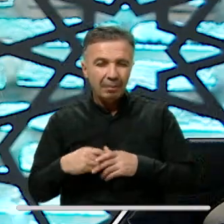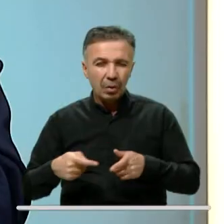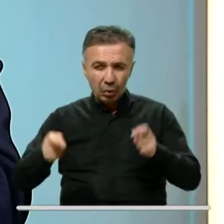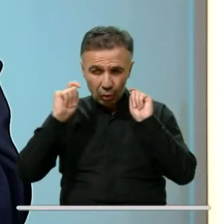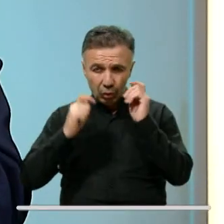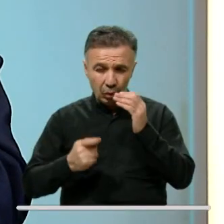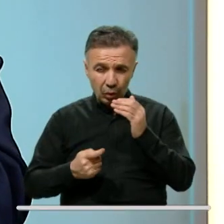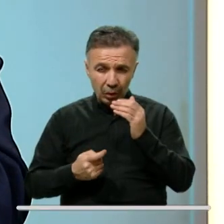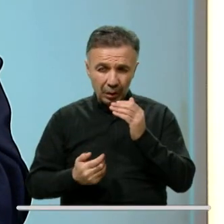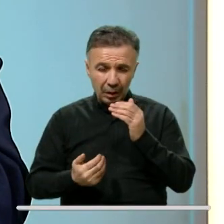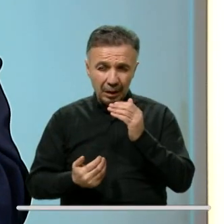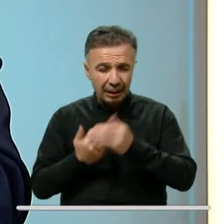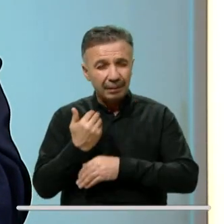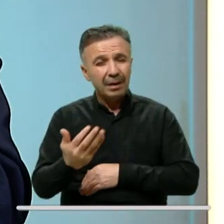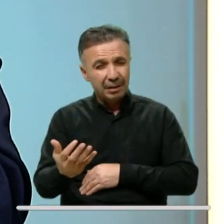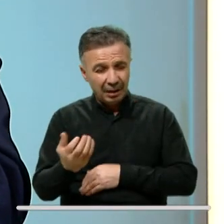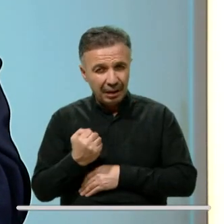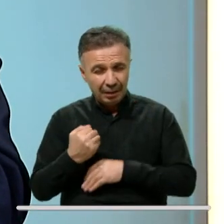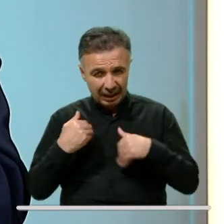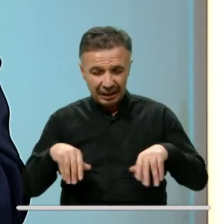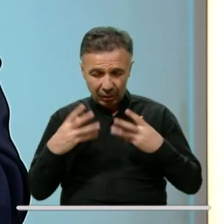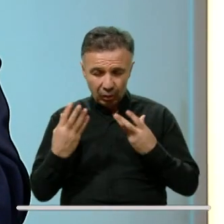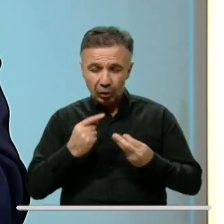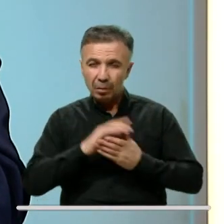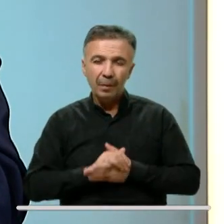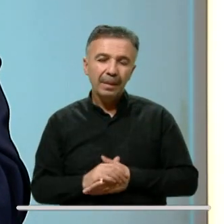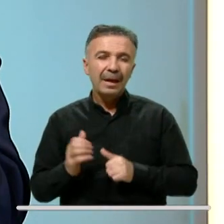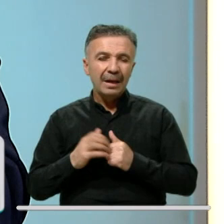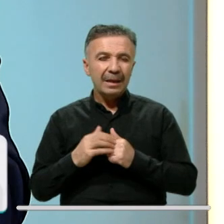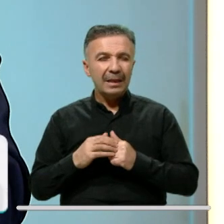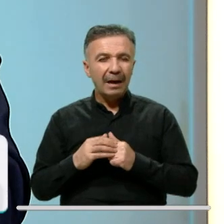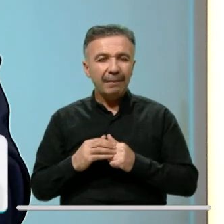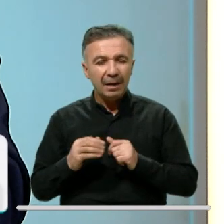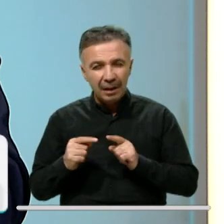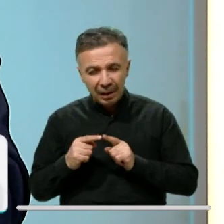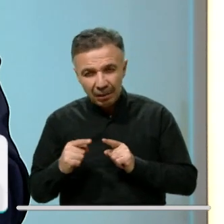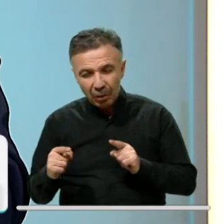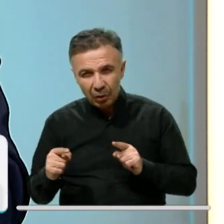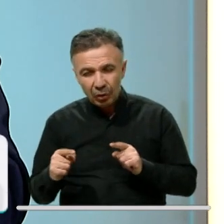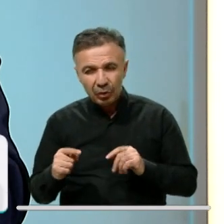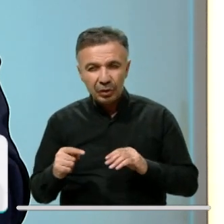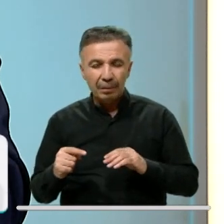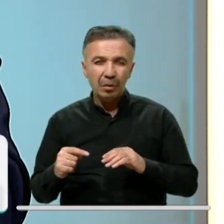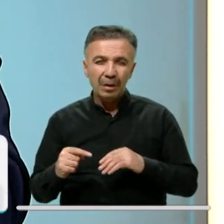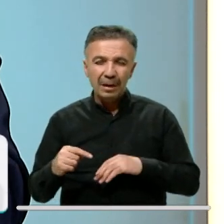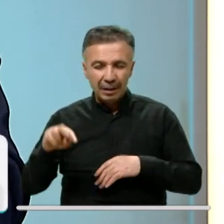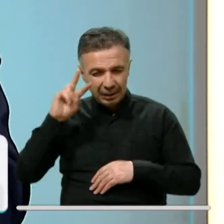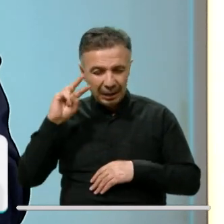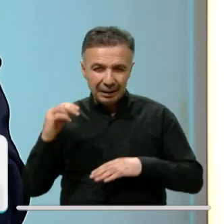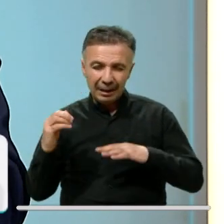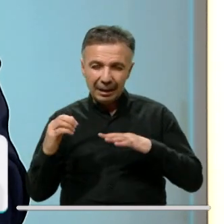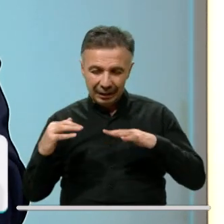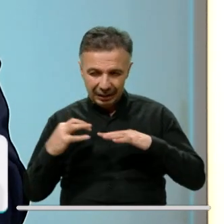mu diyor. Tedavi süresince bu protez tırnağı takabilir. Tedavisi sona erdiği zaman bunu